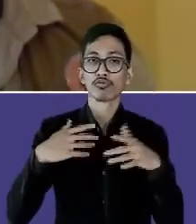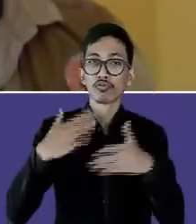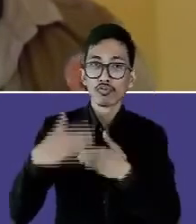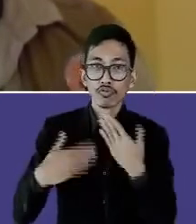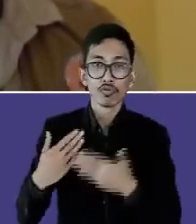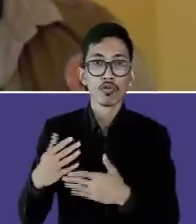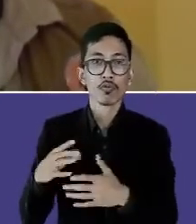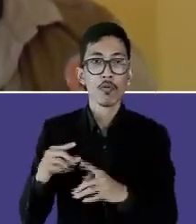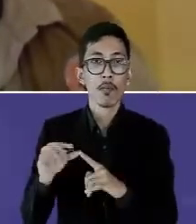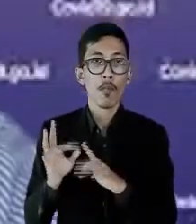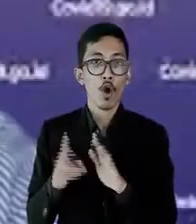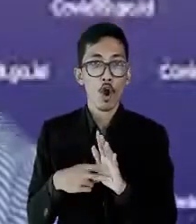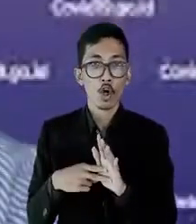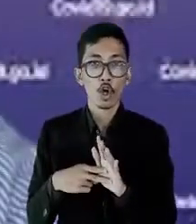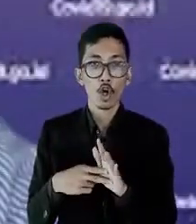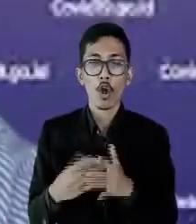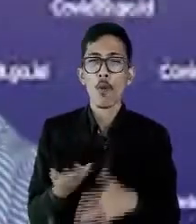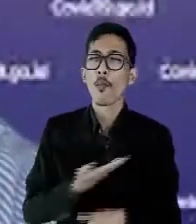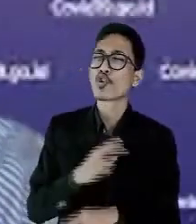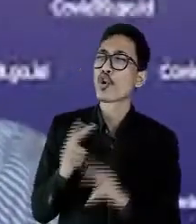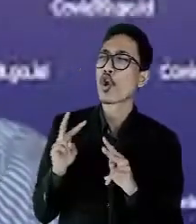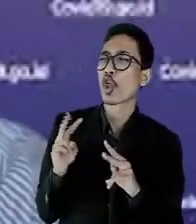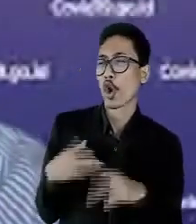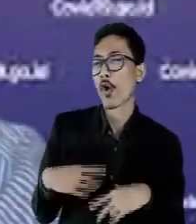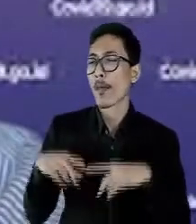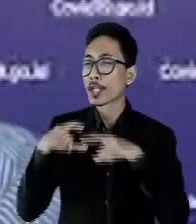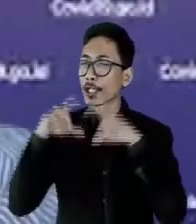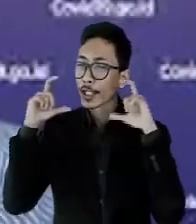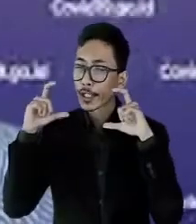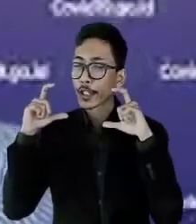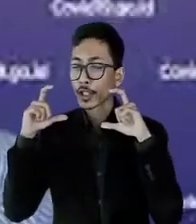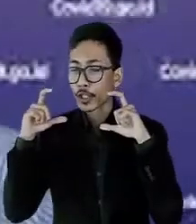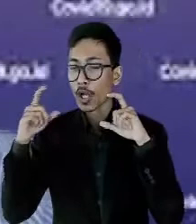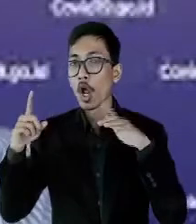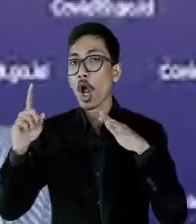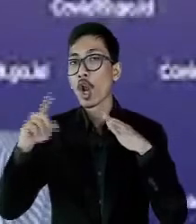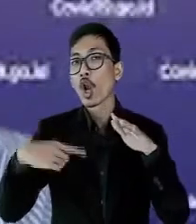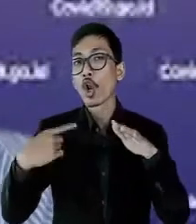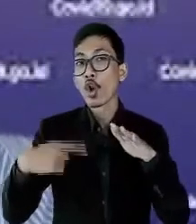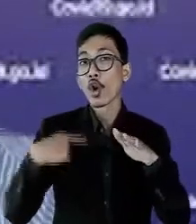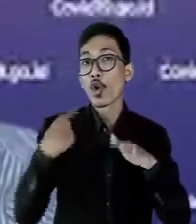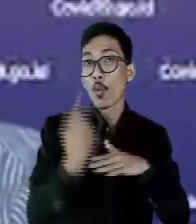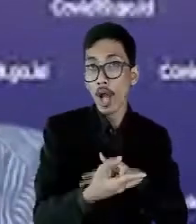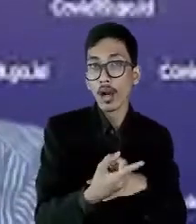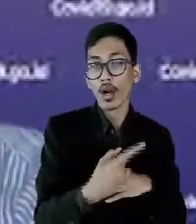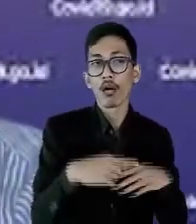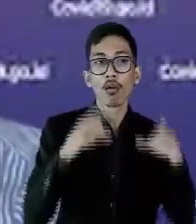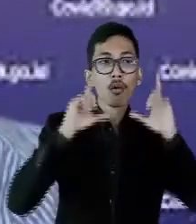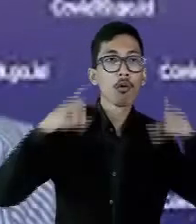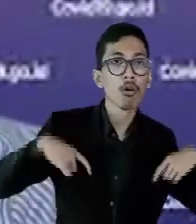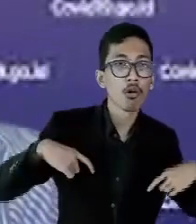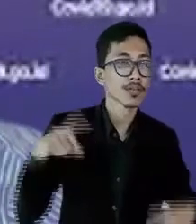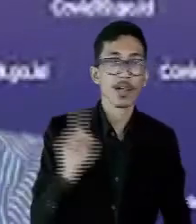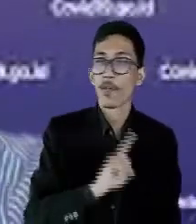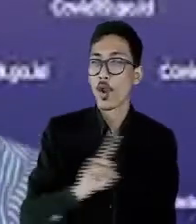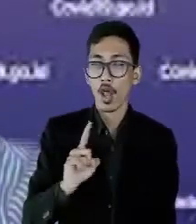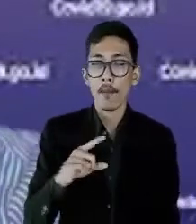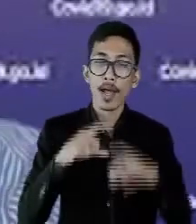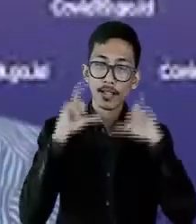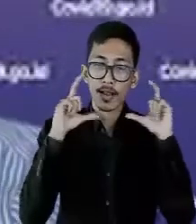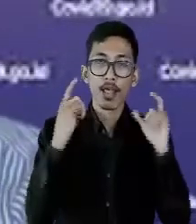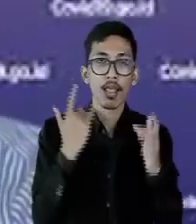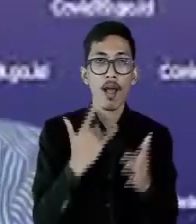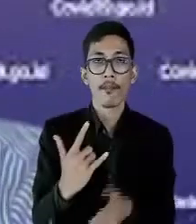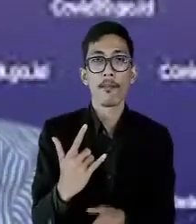event-event ya, karena kepingin nonton, tetapi sebetulnya tujuannya bukan begitu. Tetapi tujuannya adalah menjadi perilaku